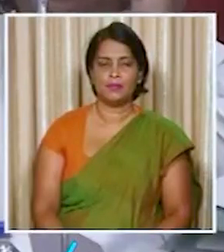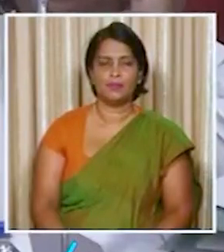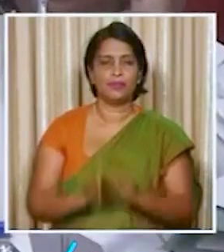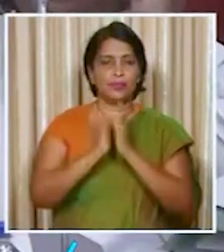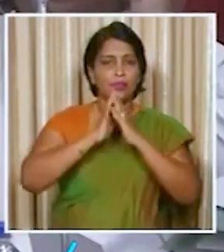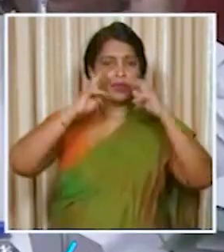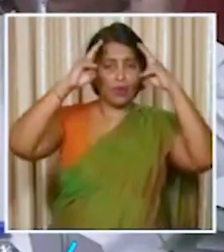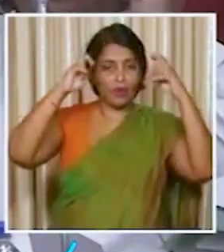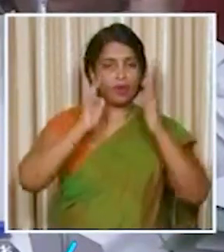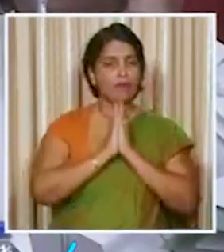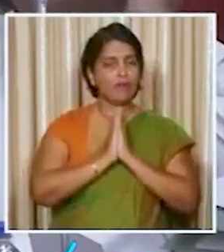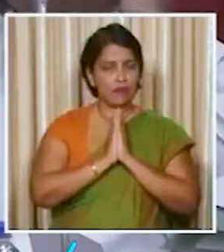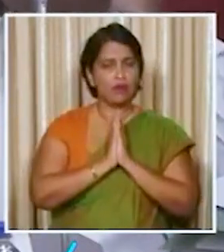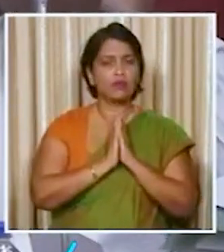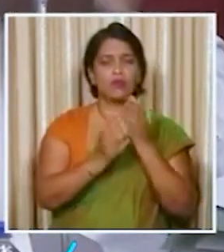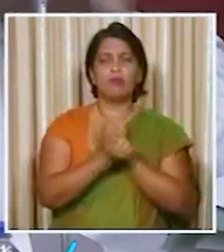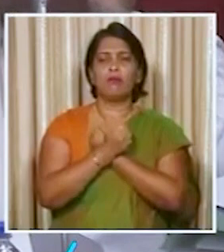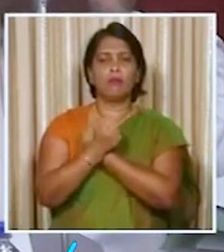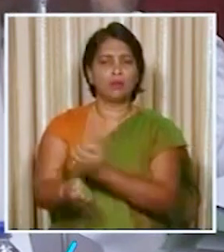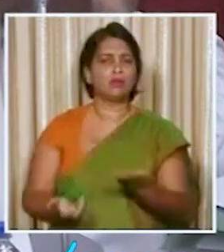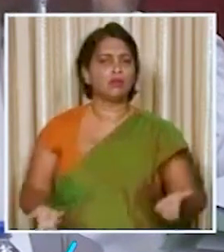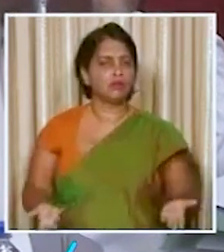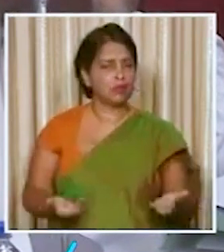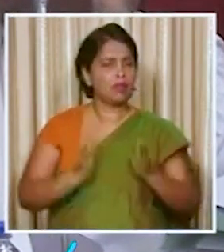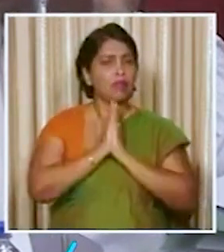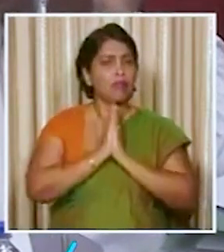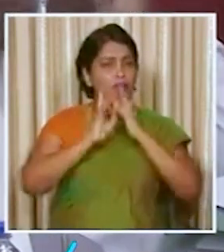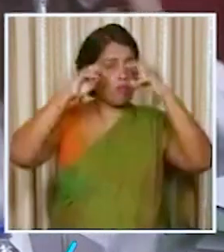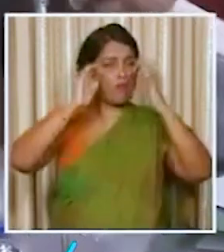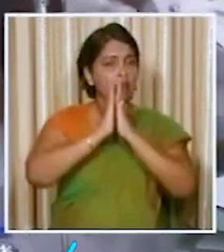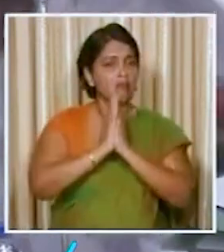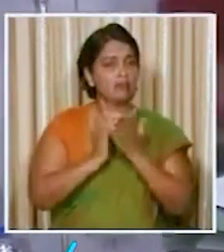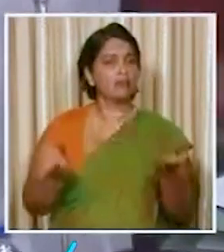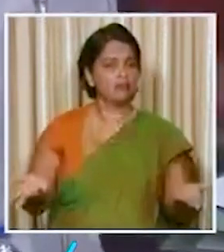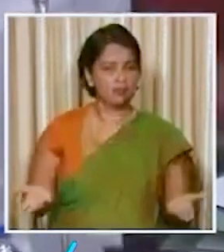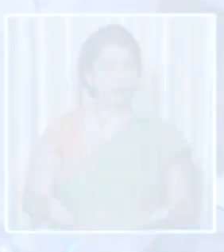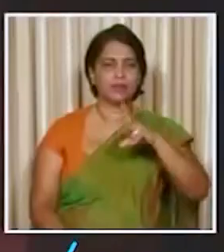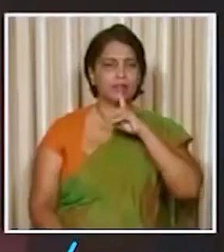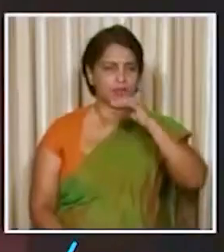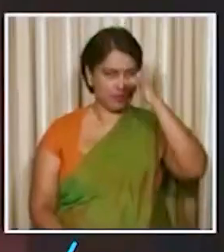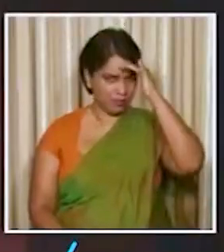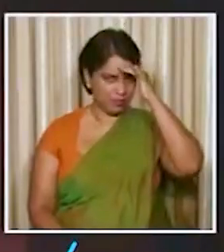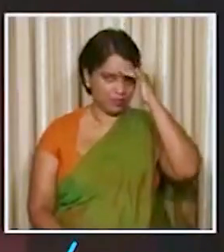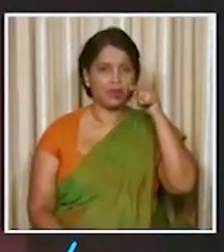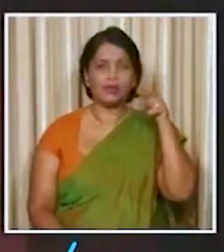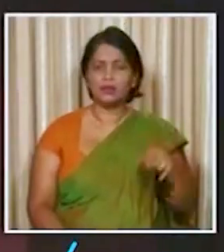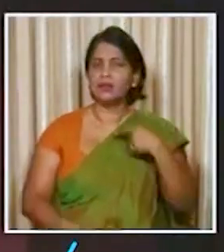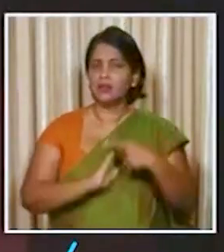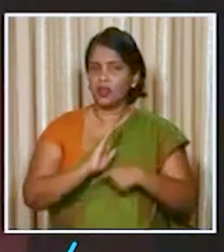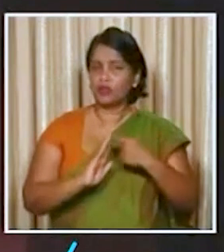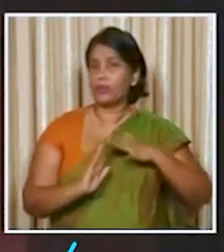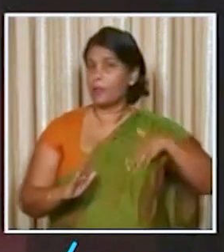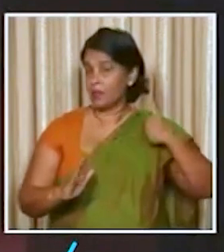కోవిలే వందనాకరణ కూడ మే అత్తడు కూడ రద్దీరే హొందాయి గారు మంత్రి కోవిలే వందనాకరణ కూడ హరి హరి బావిసి మే రటే